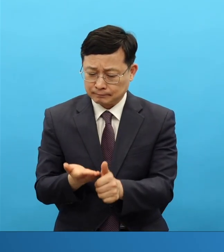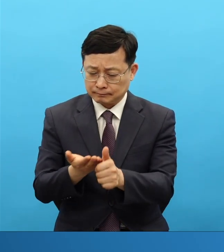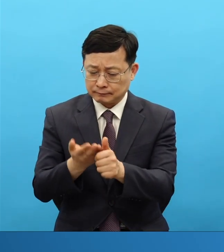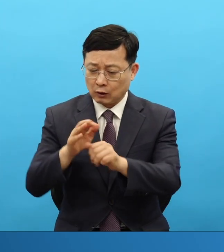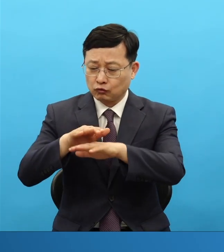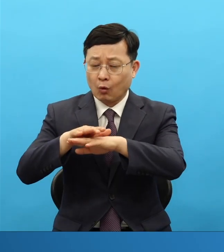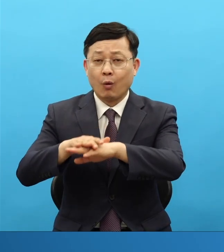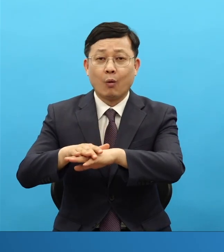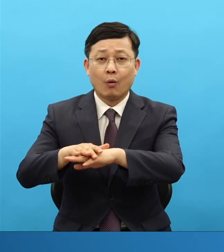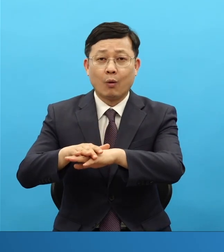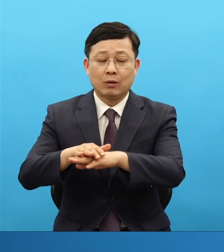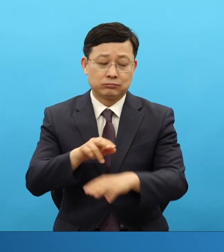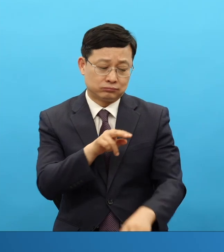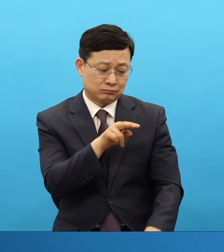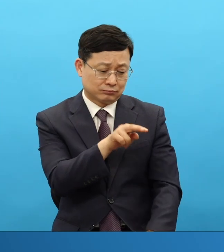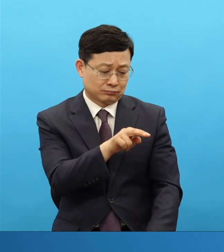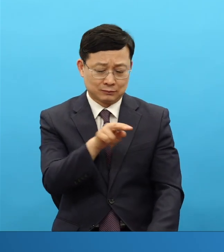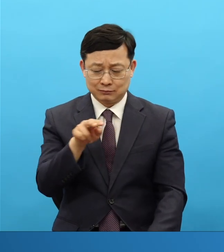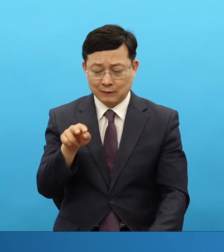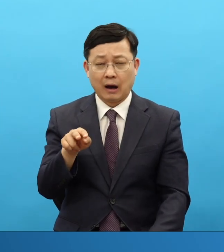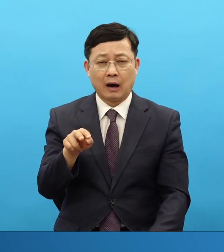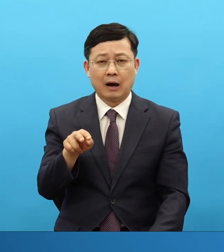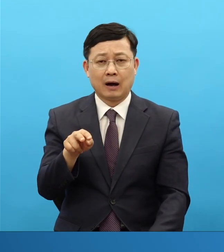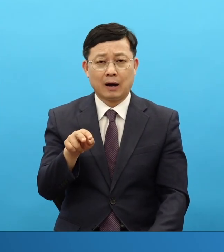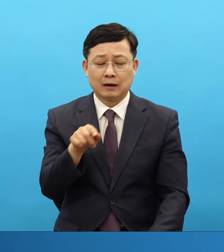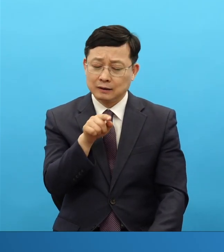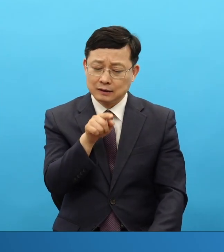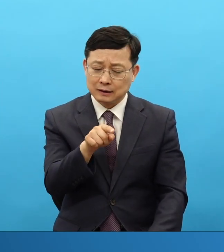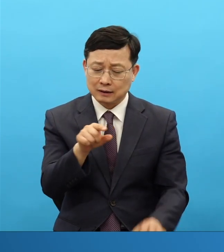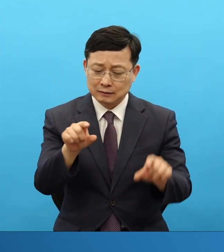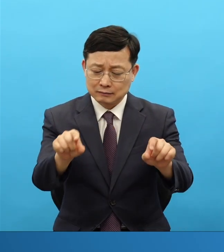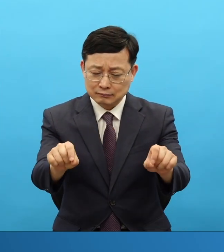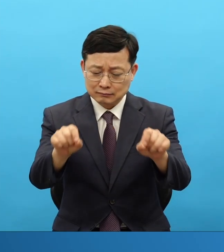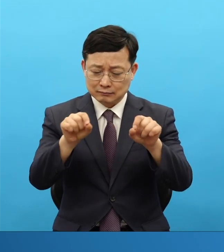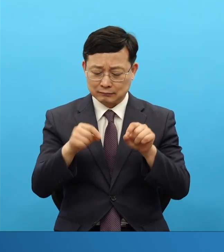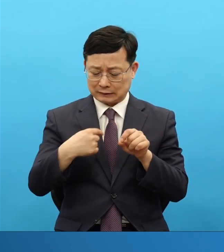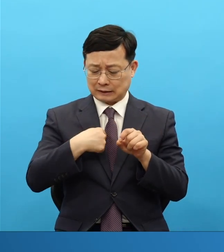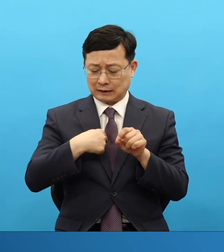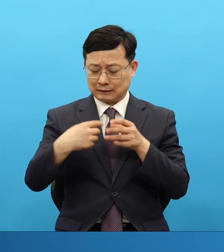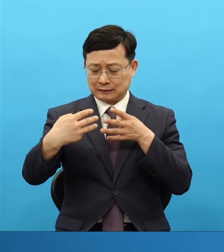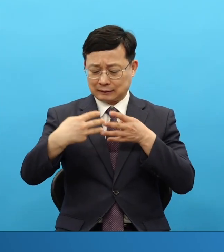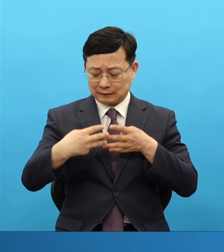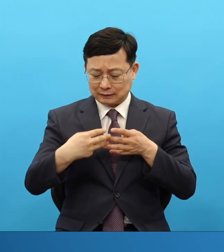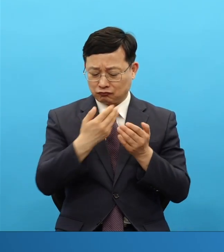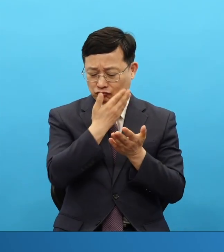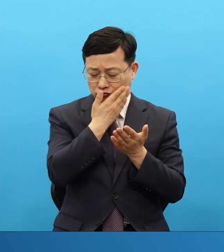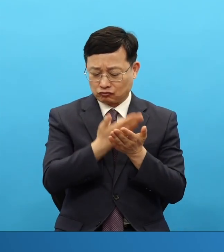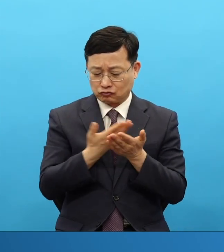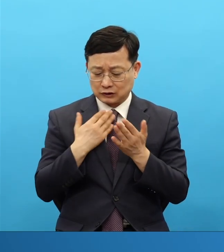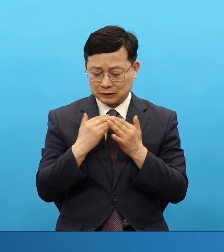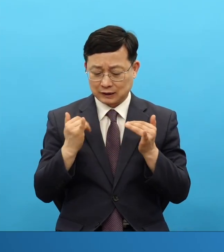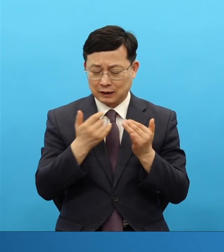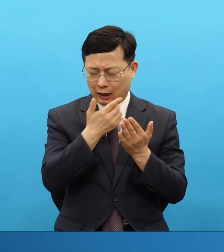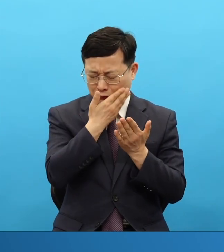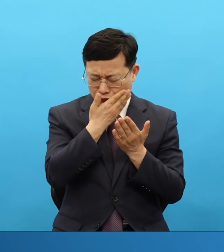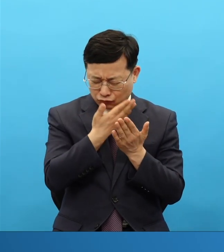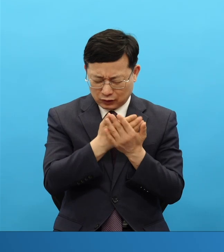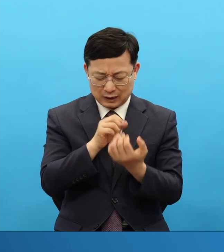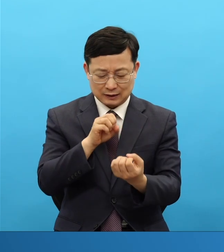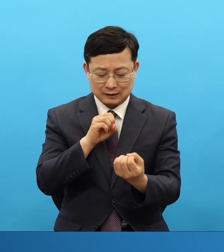disciples? 이게 중직자에 대한 답입니다. This is the answer for our church officers. 여러분들은